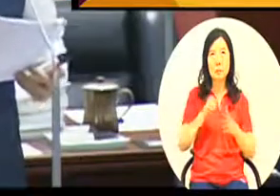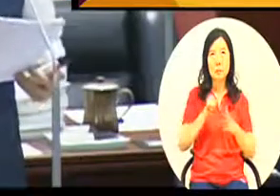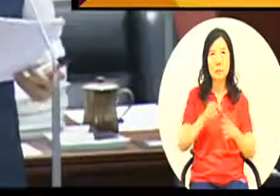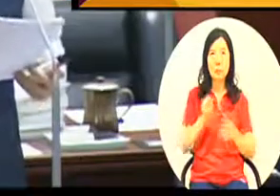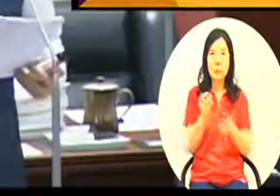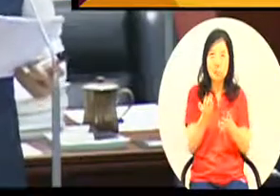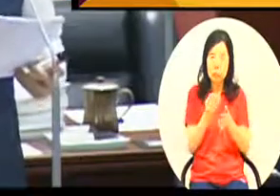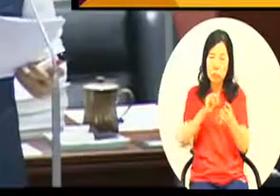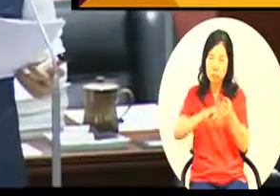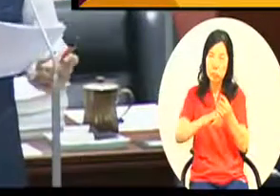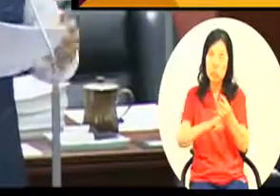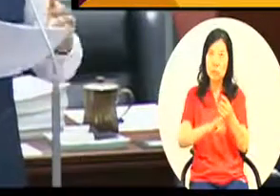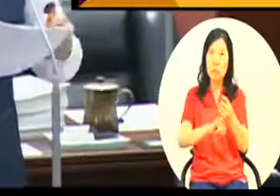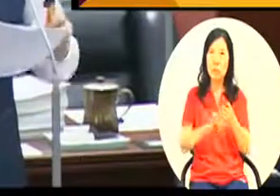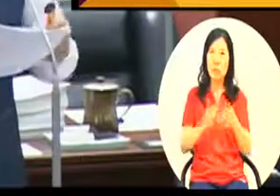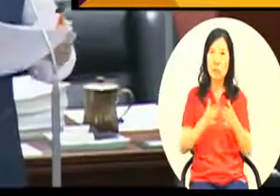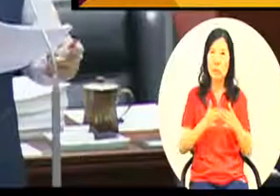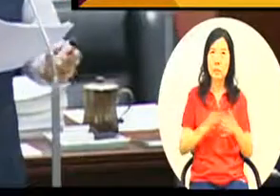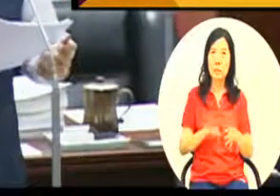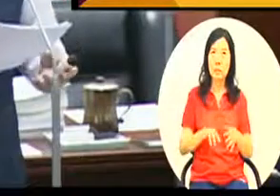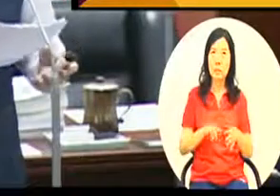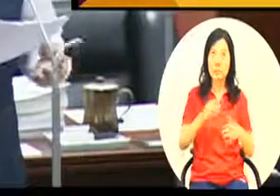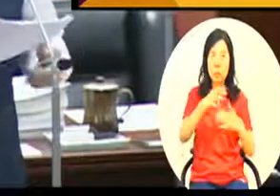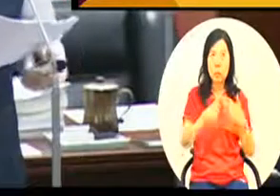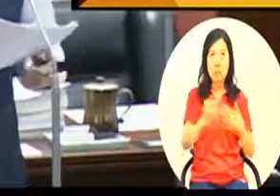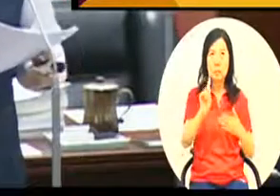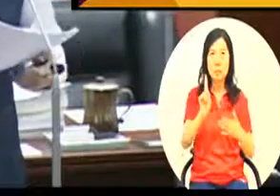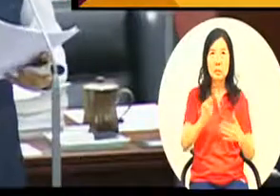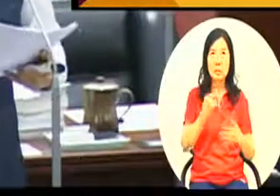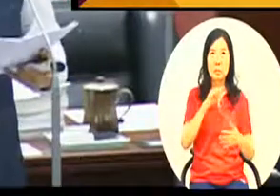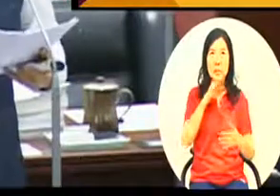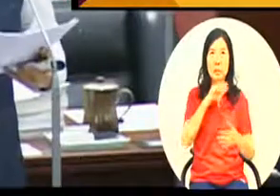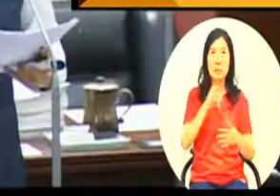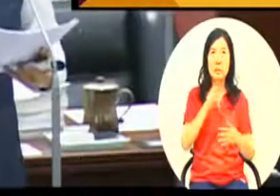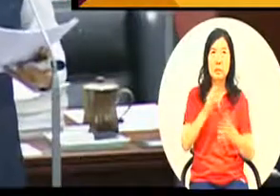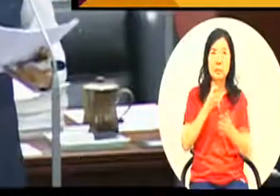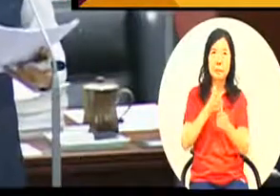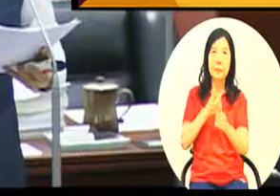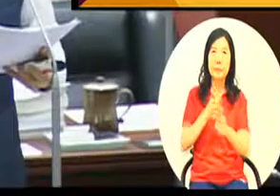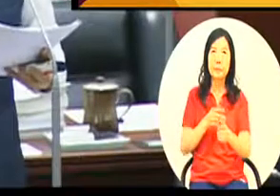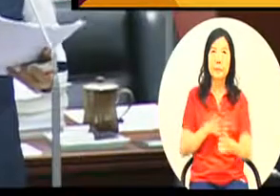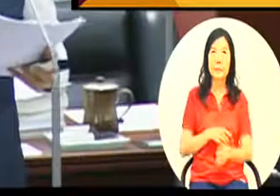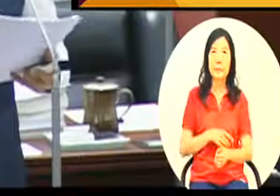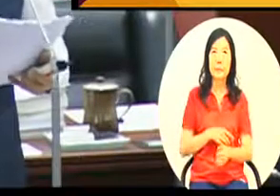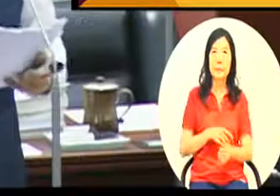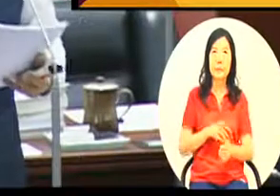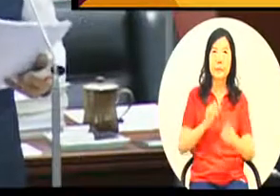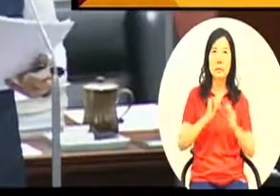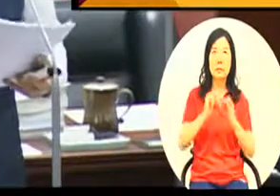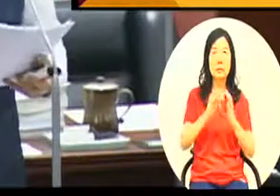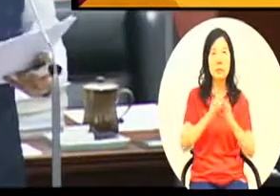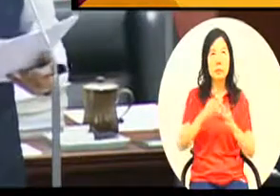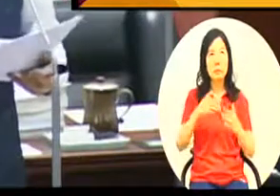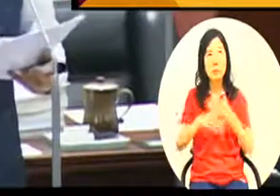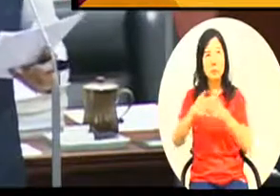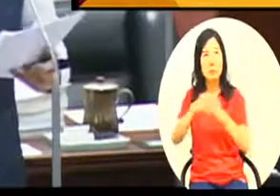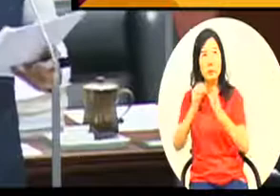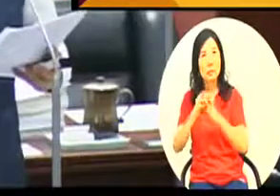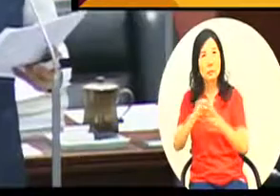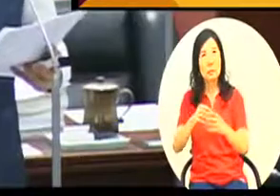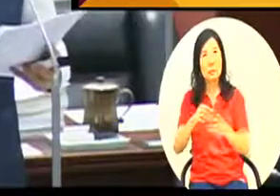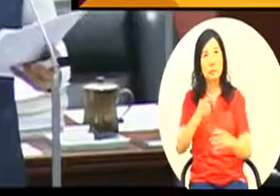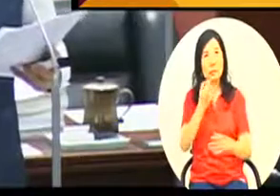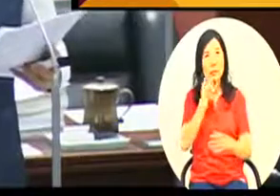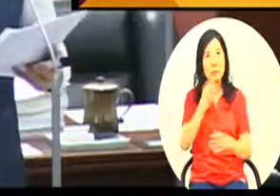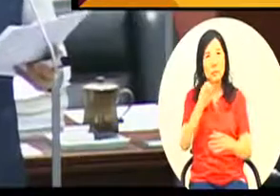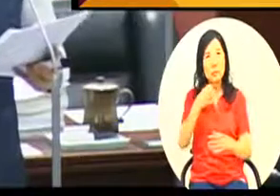的。那预约的制度，待会我想请教我们这个，这是社会局还是交通局？待会请